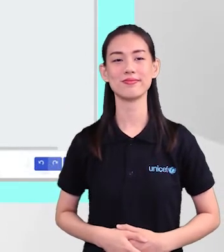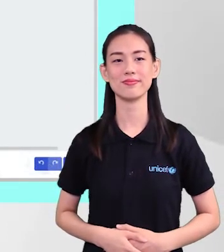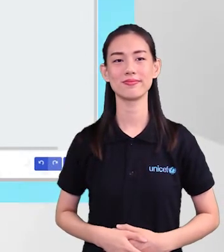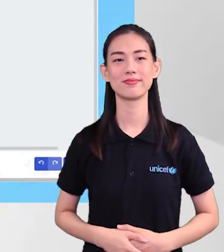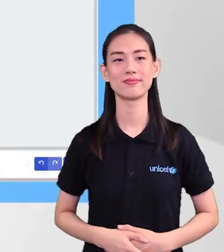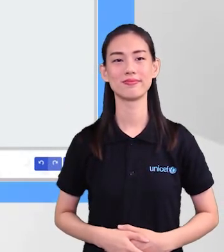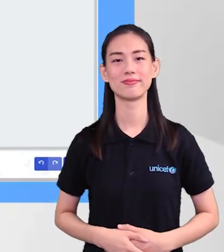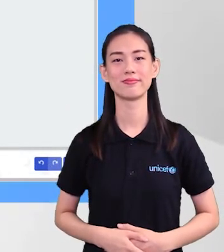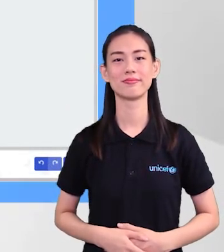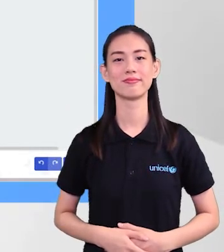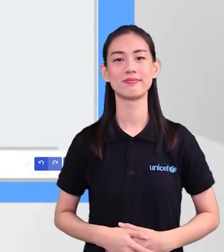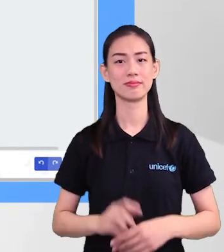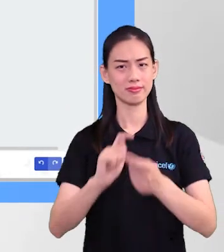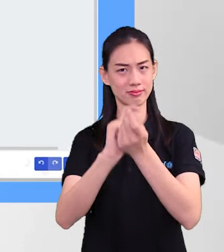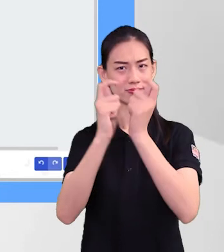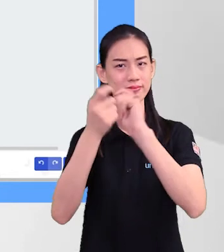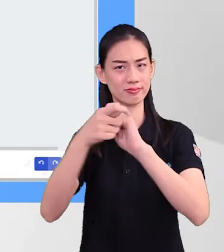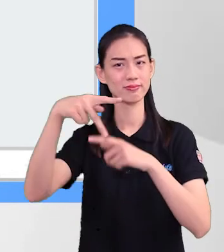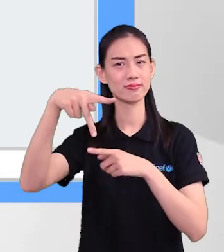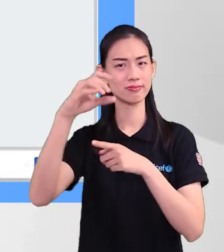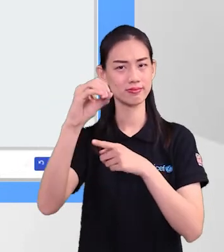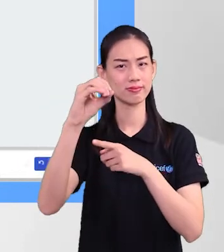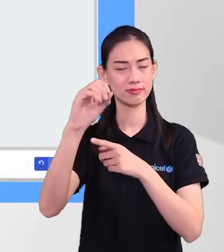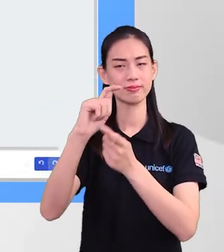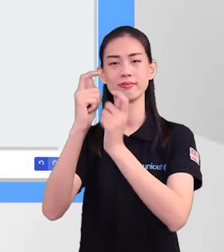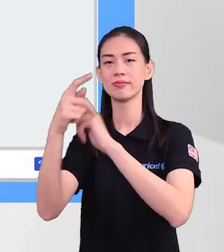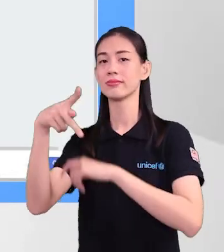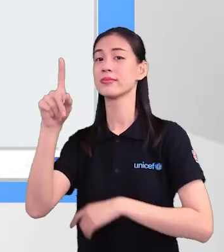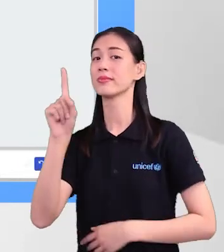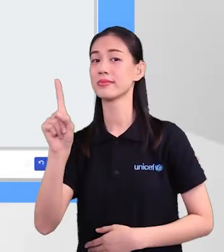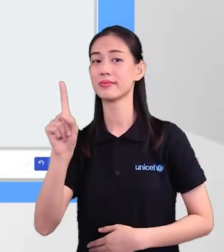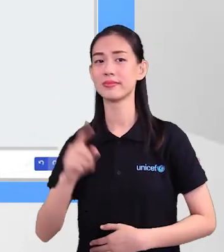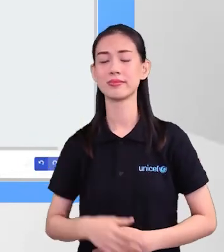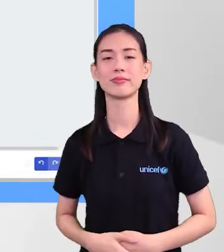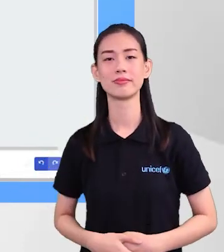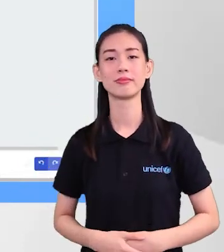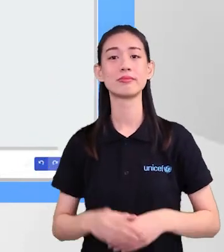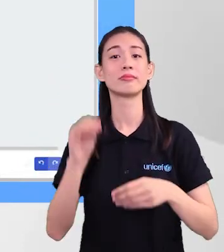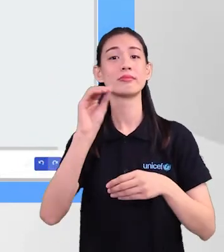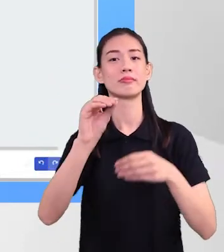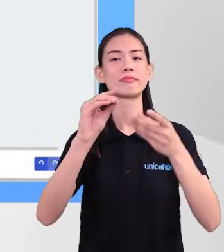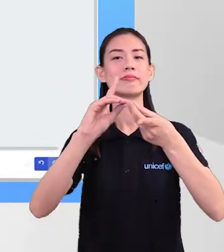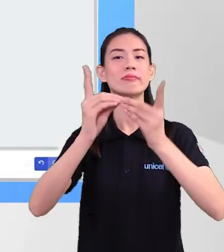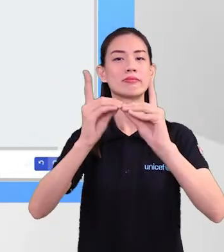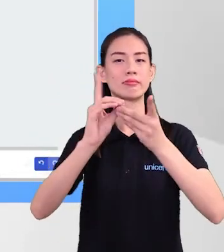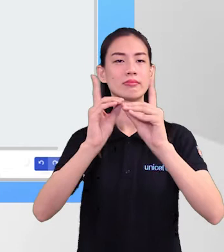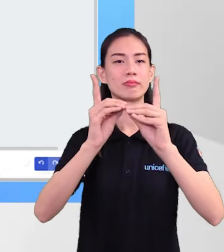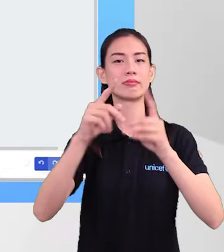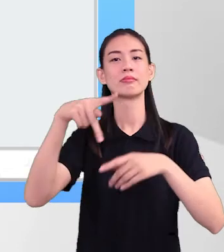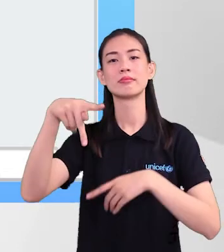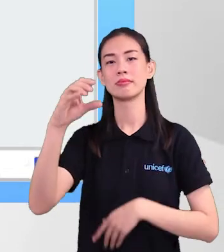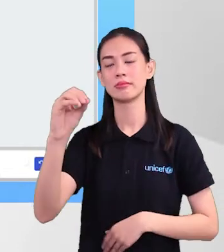onkan LED. Jangan lupa tukarkan P0 ke P1. Else atau jika tidak, gunakan digital right